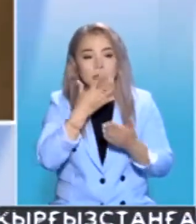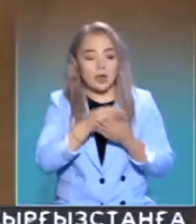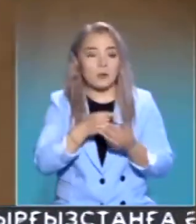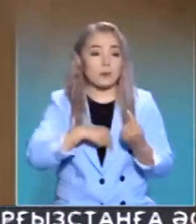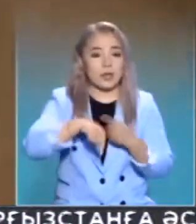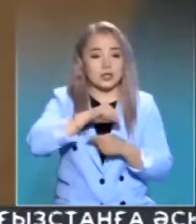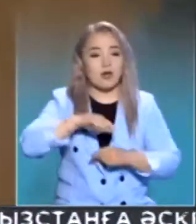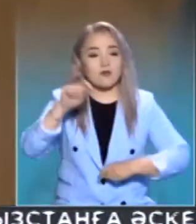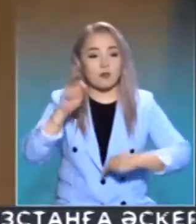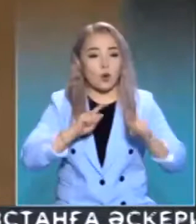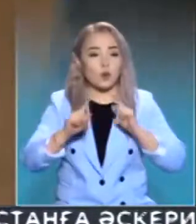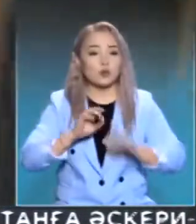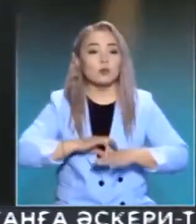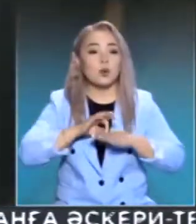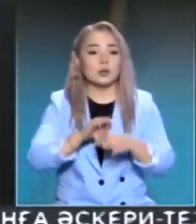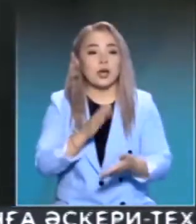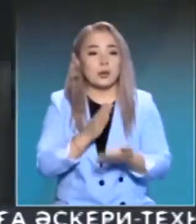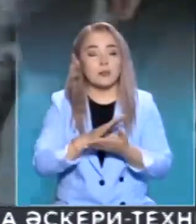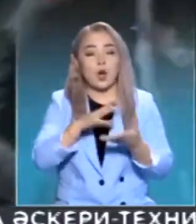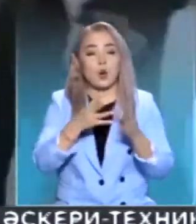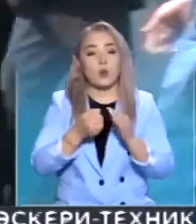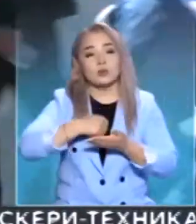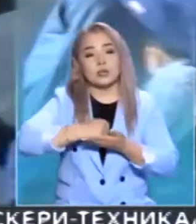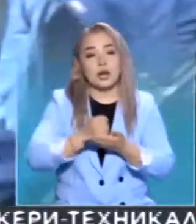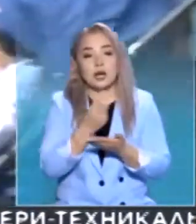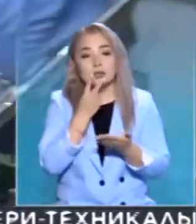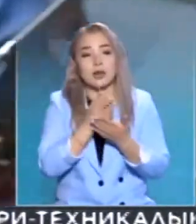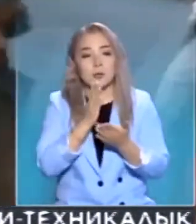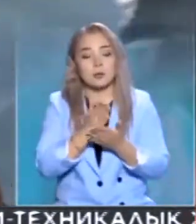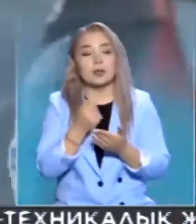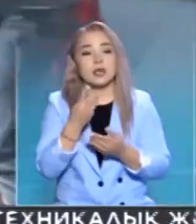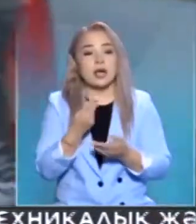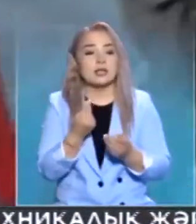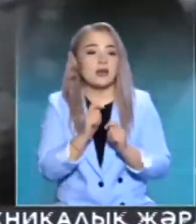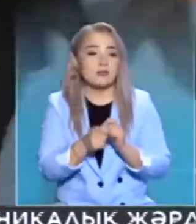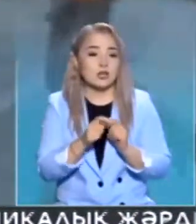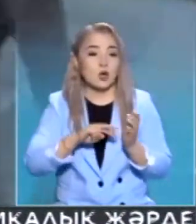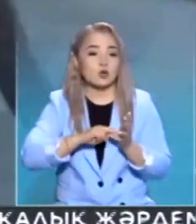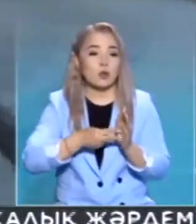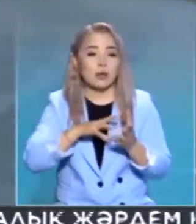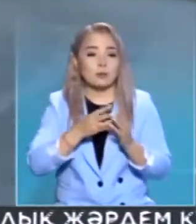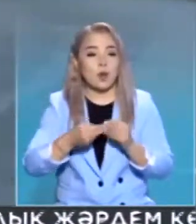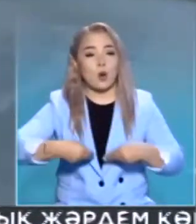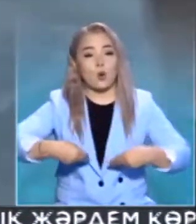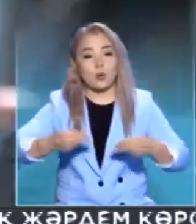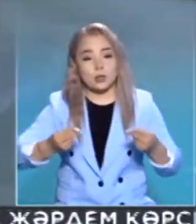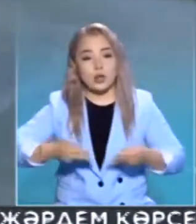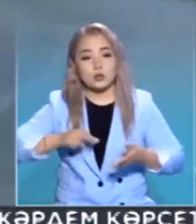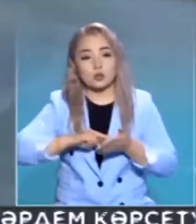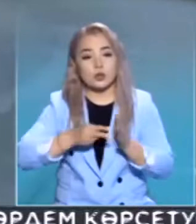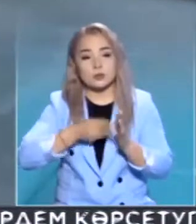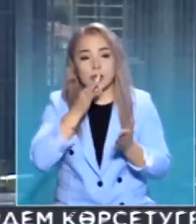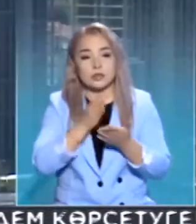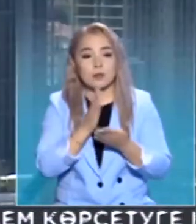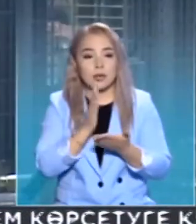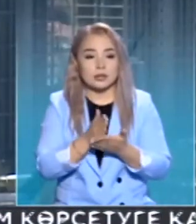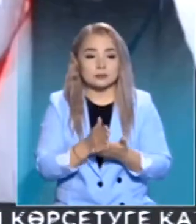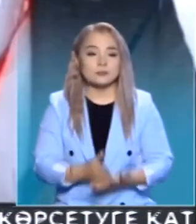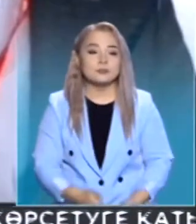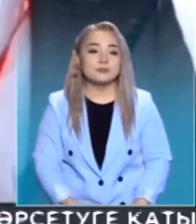бизнес форум өтеді. Осы кездесулердің қорытындысы бойынша бірнеше инвестициялық жобаға қол қойылады деп жоспарлануда.